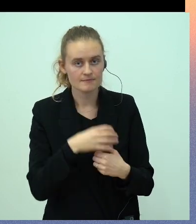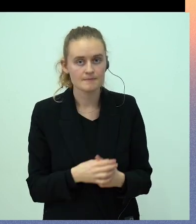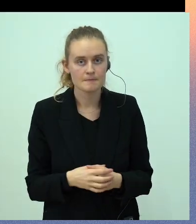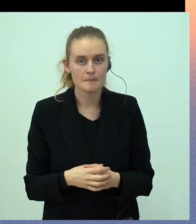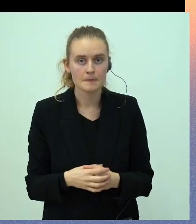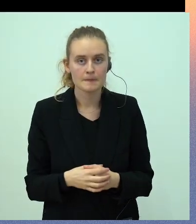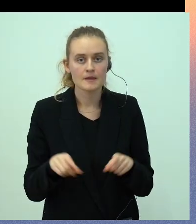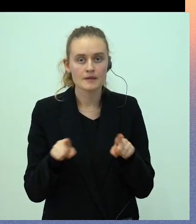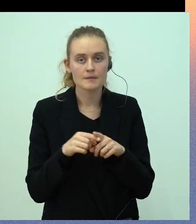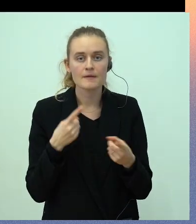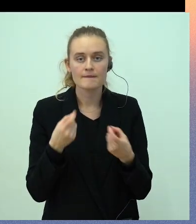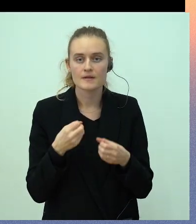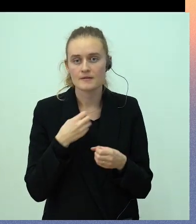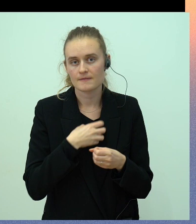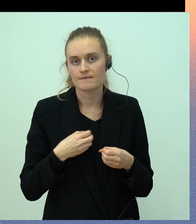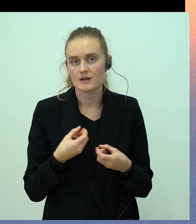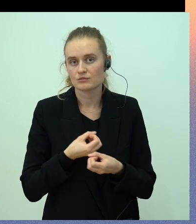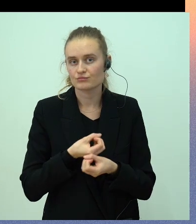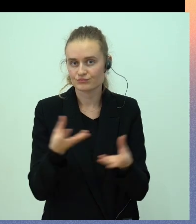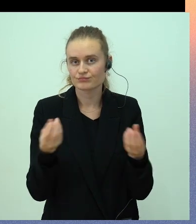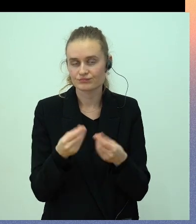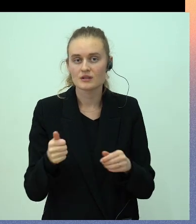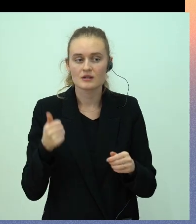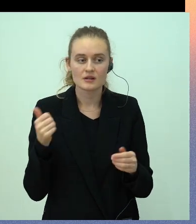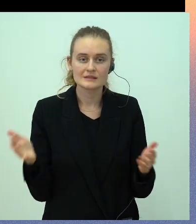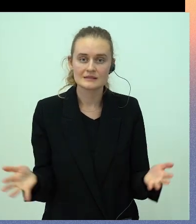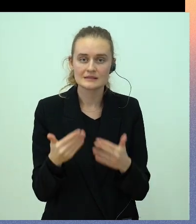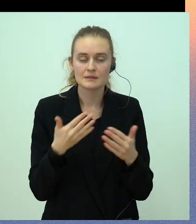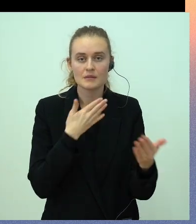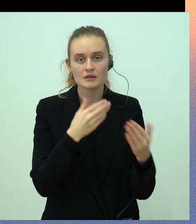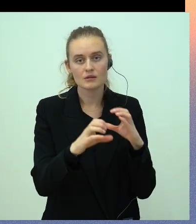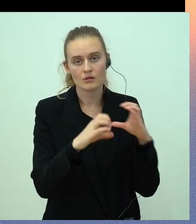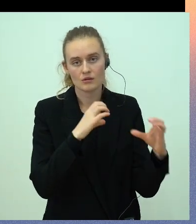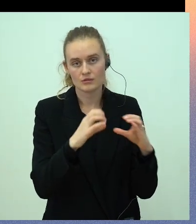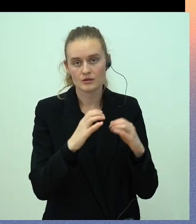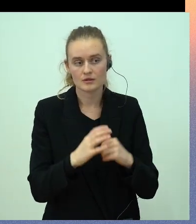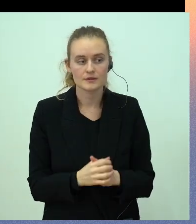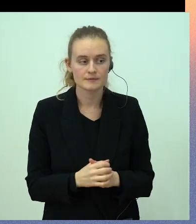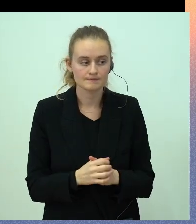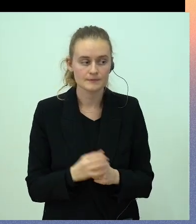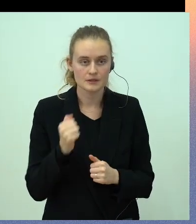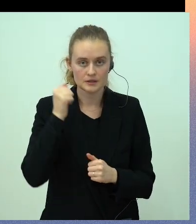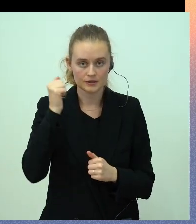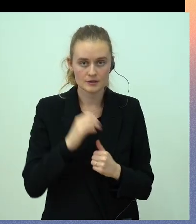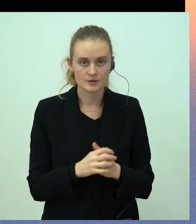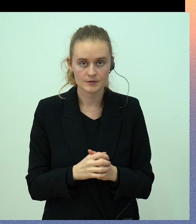žinoma, būtina skleisti informaciją ir skatinti bendravimą, komunikaciją. Dėkoju.